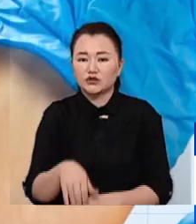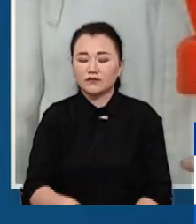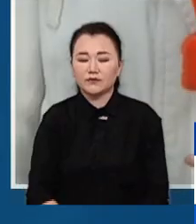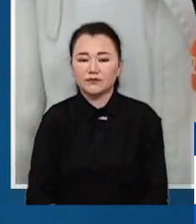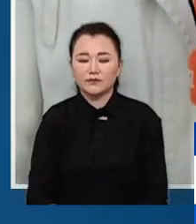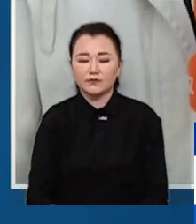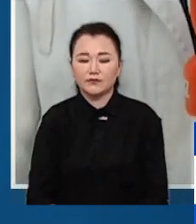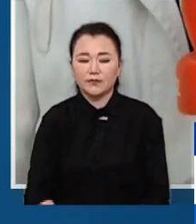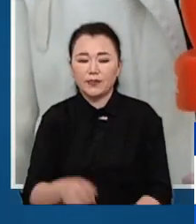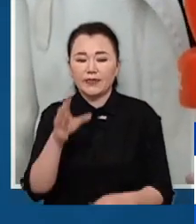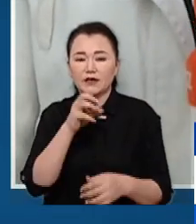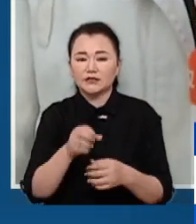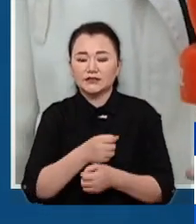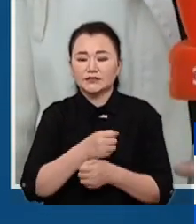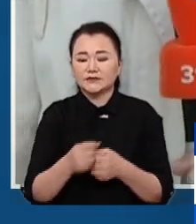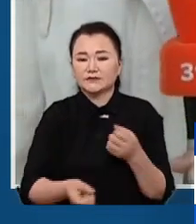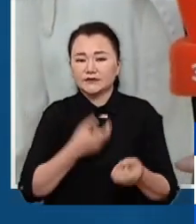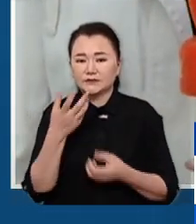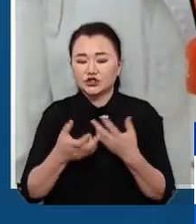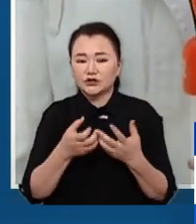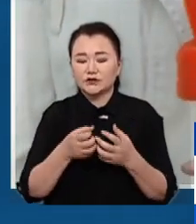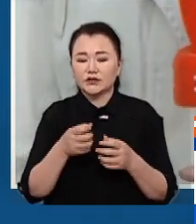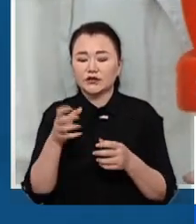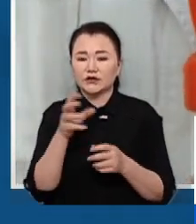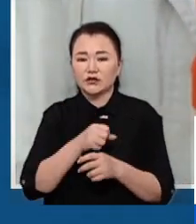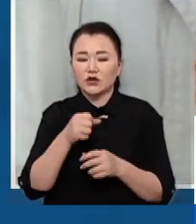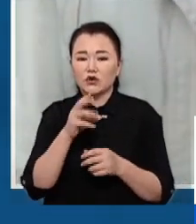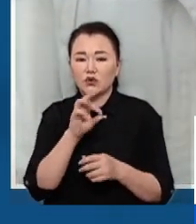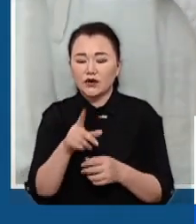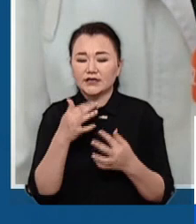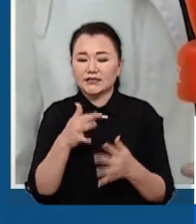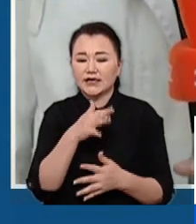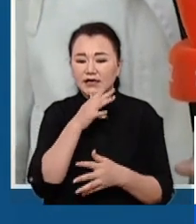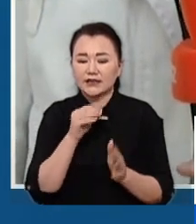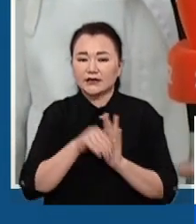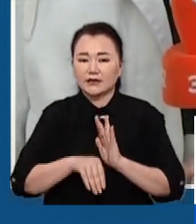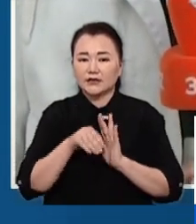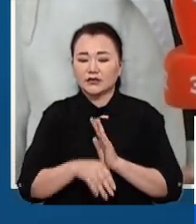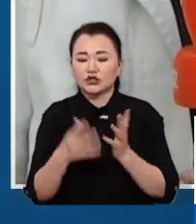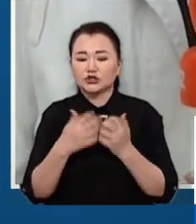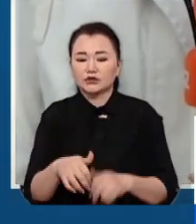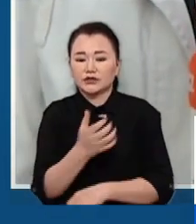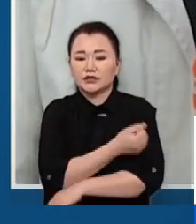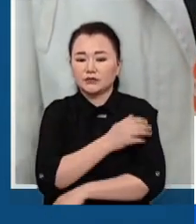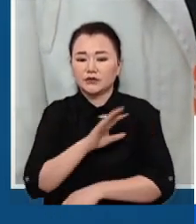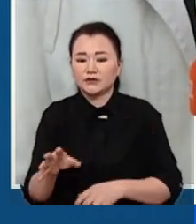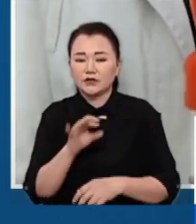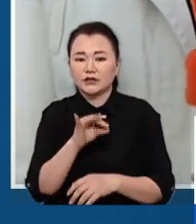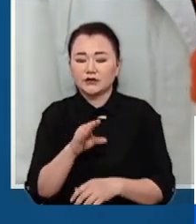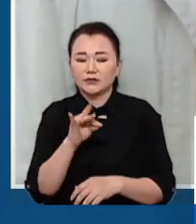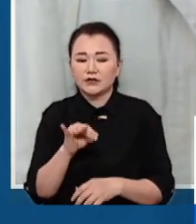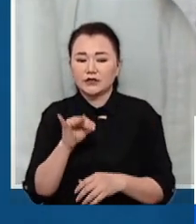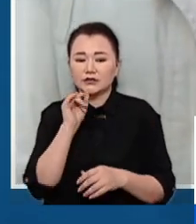человек. Вспышки кори происходят, потому что в течение нескольких лет накапливается число непривитых, и при